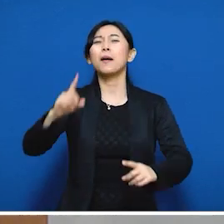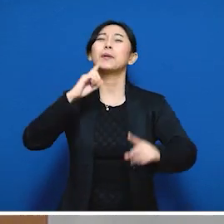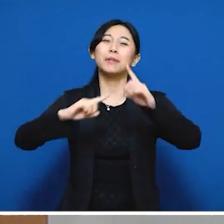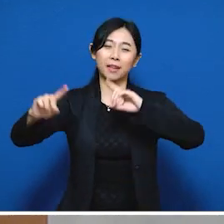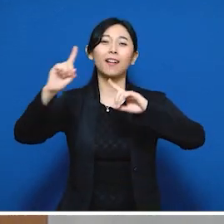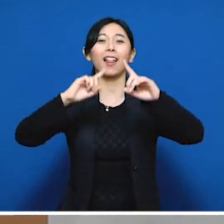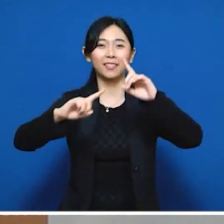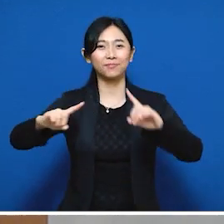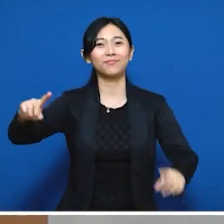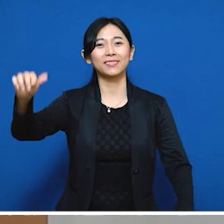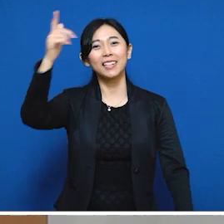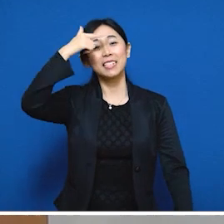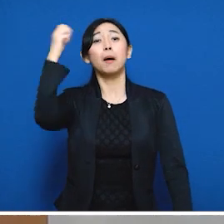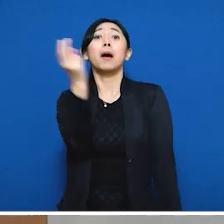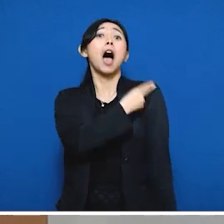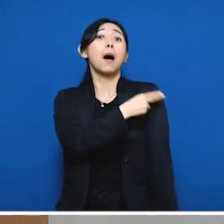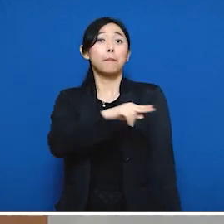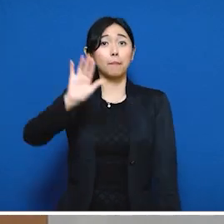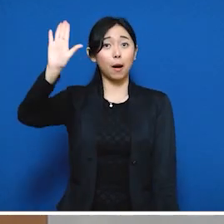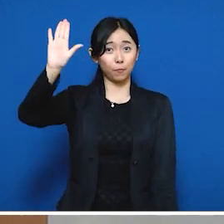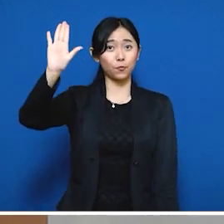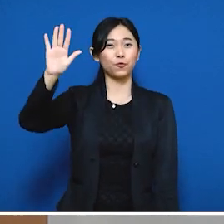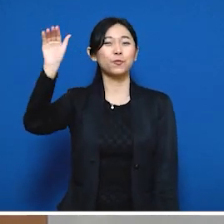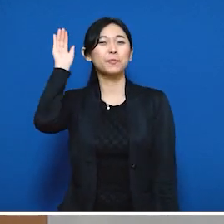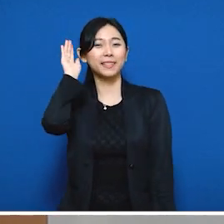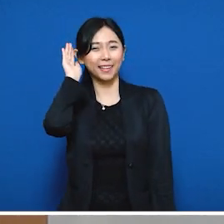"Berbicaralah, sebab hambamu ini mendengar."